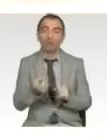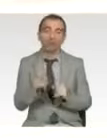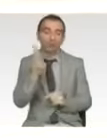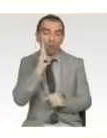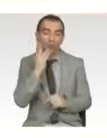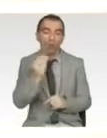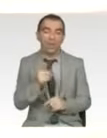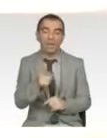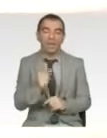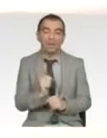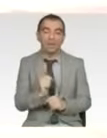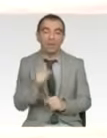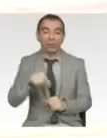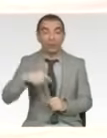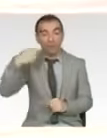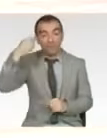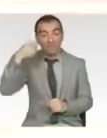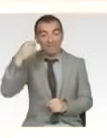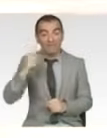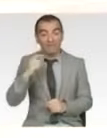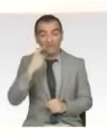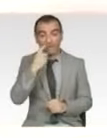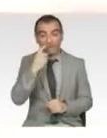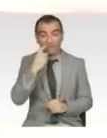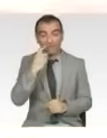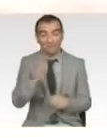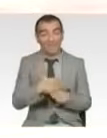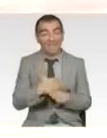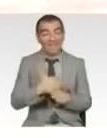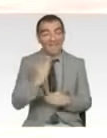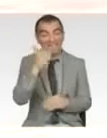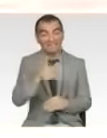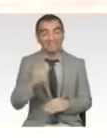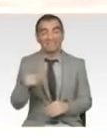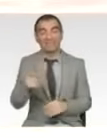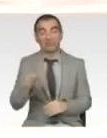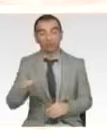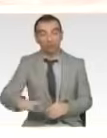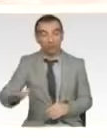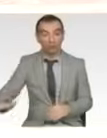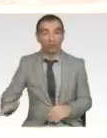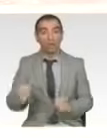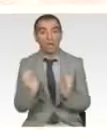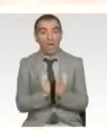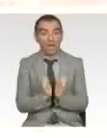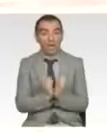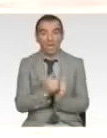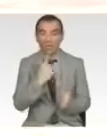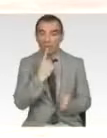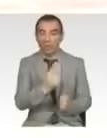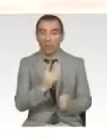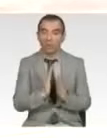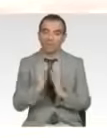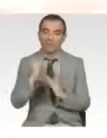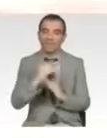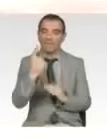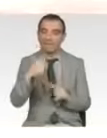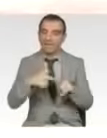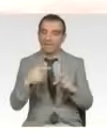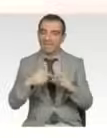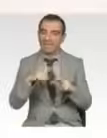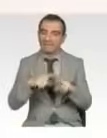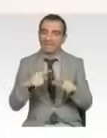olarak bu filme neden gelsin çocuklar ve aileleri onunla ilgili bir şey söylerseniz üzerine de bir fragmanı